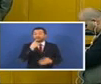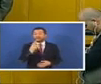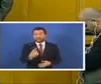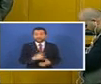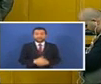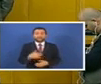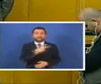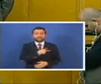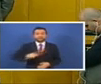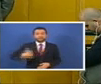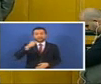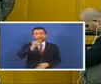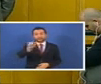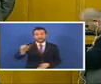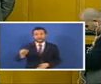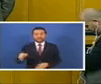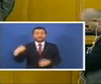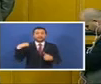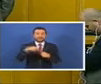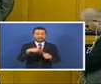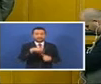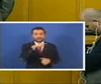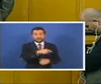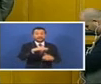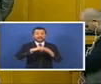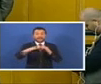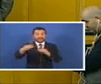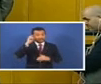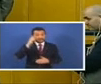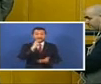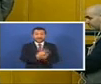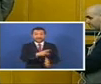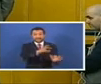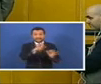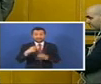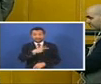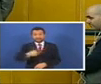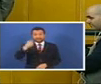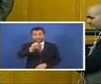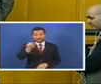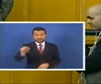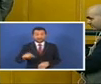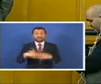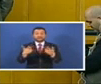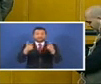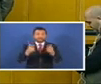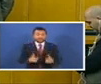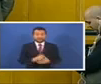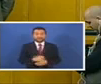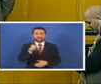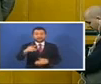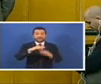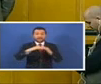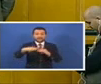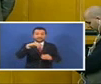ki belediye başkanlarımızın yeri, halkın iradesiyle seçilmiş belediye başkanlarımızın yeri